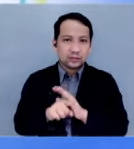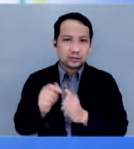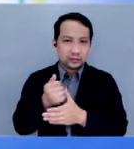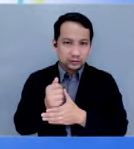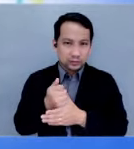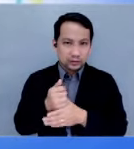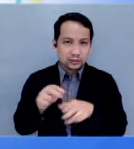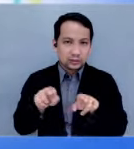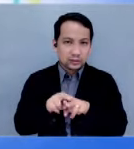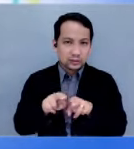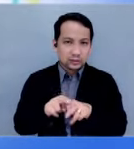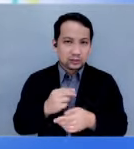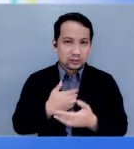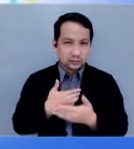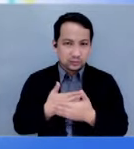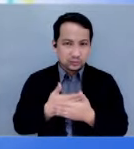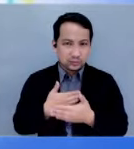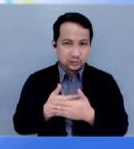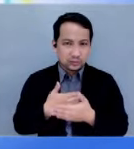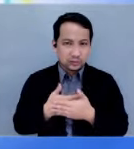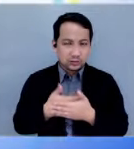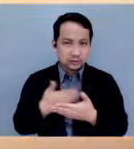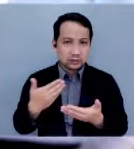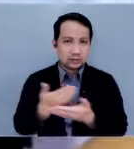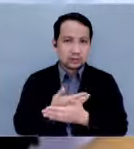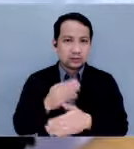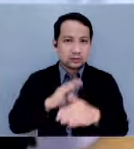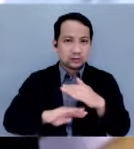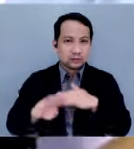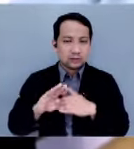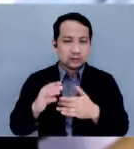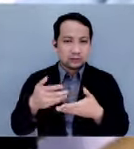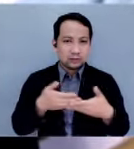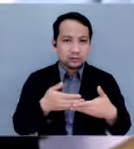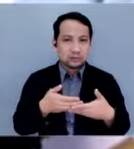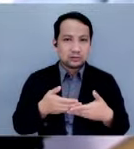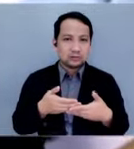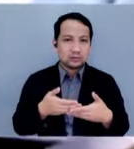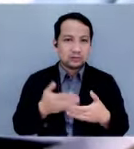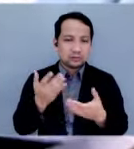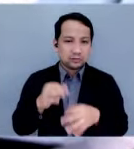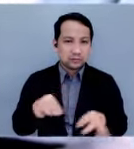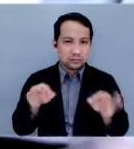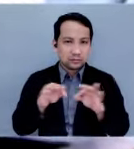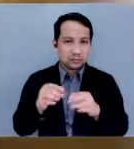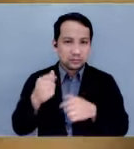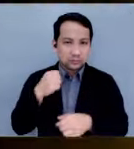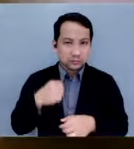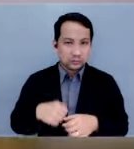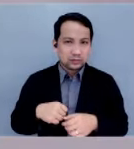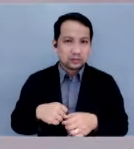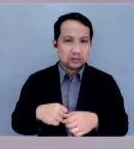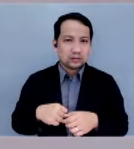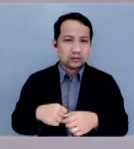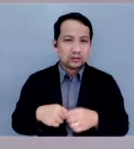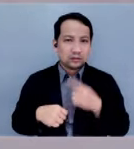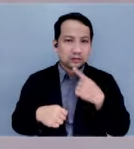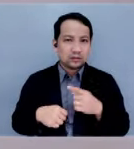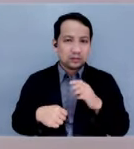na tibok ng puso ng isang bagong panganak na sanggol. Dahil dito, kinakailangang operahan si Itoy. Ang genetic